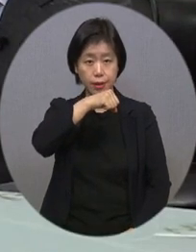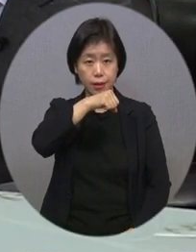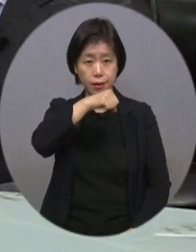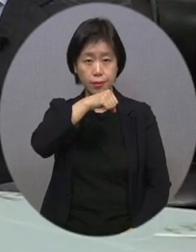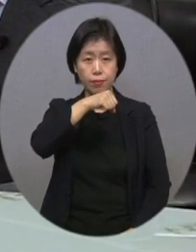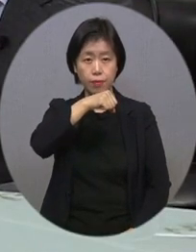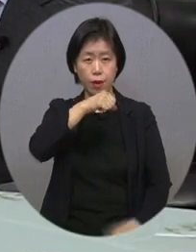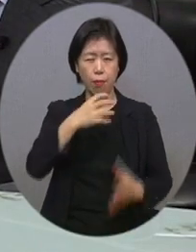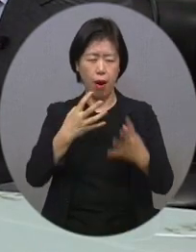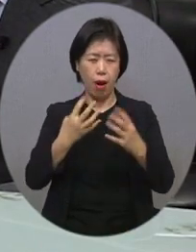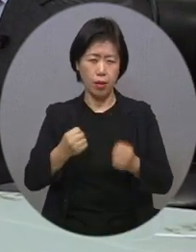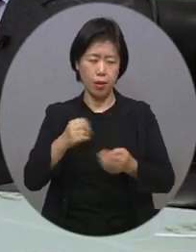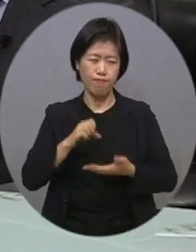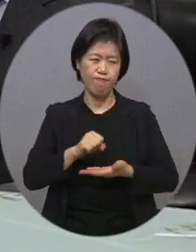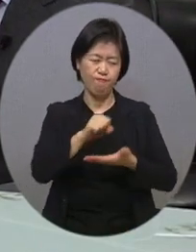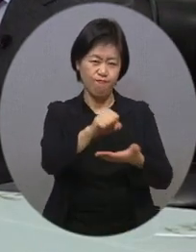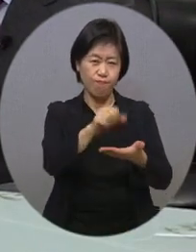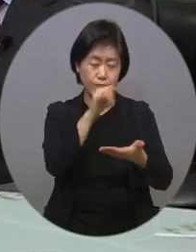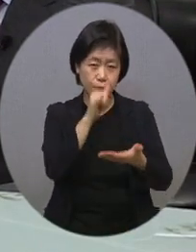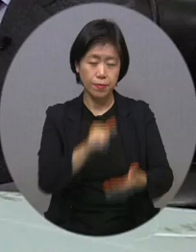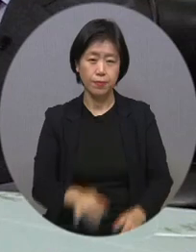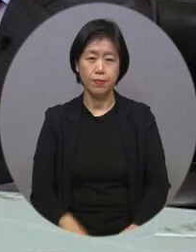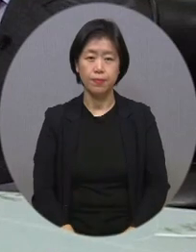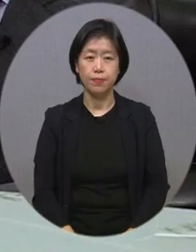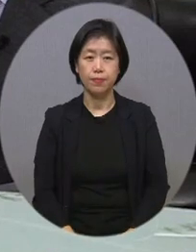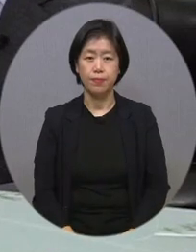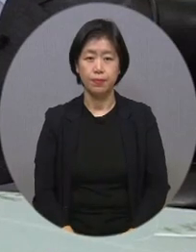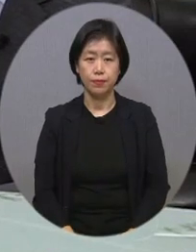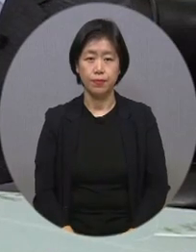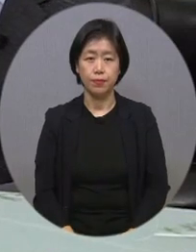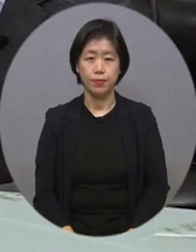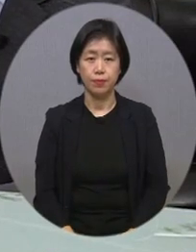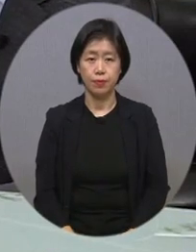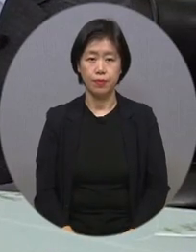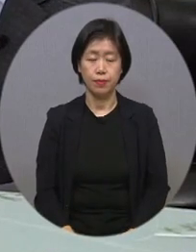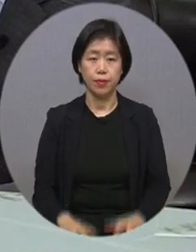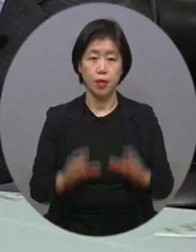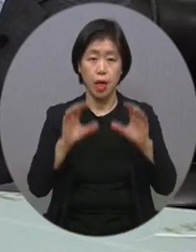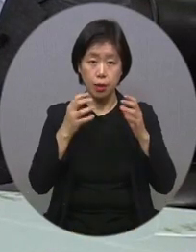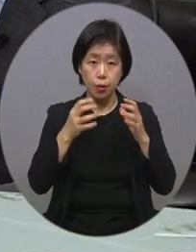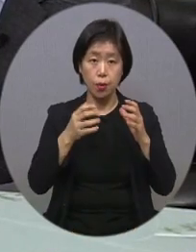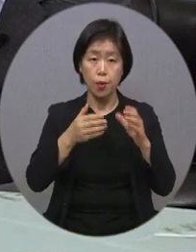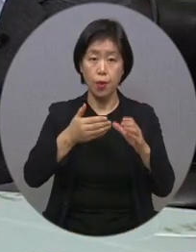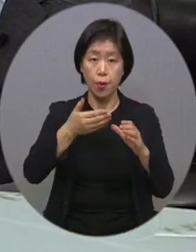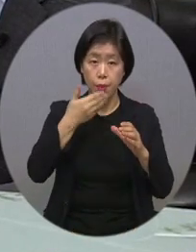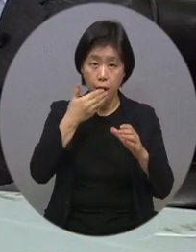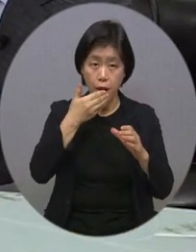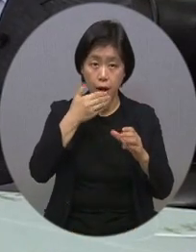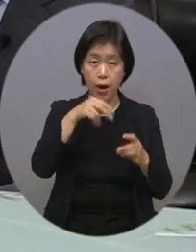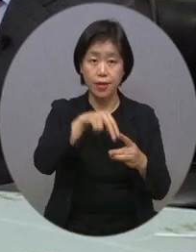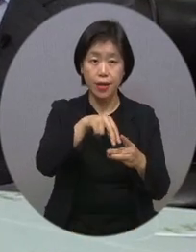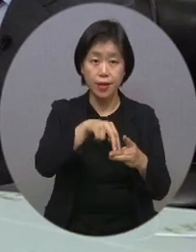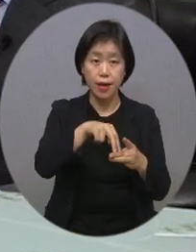다른 지역보다 훨씬 많이 투입을 해서 아동급식에 딱 급식을 친환경으로 전부 다 해주고